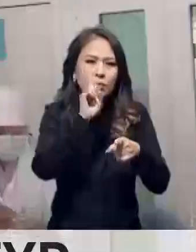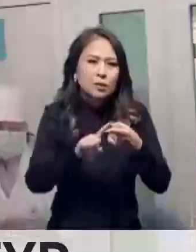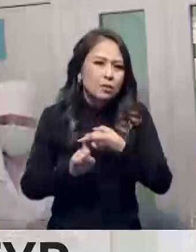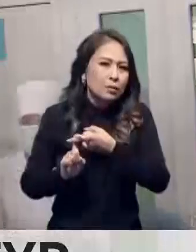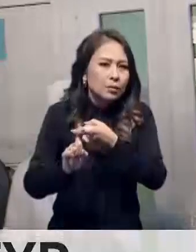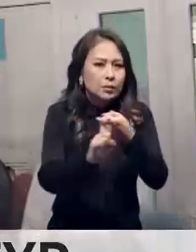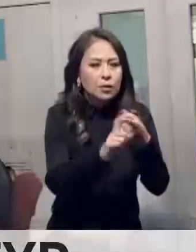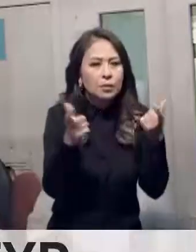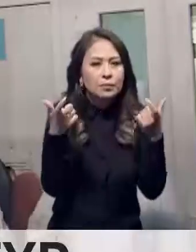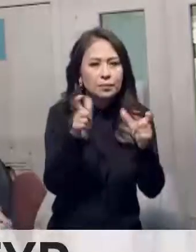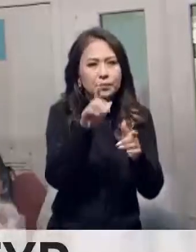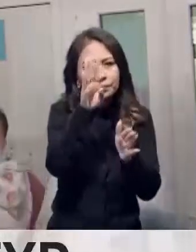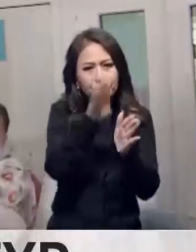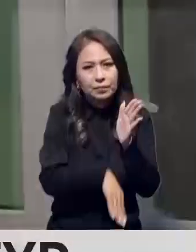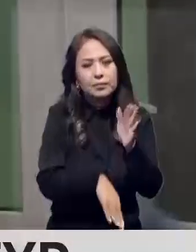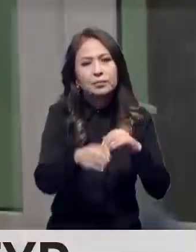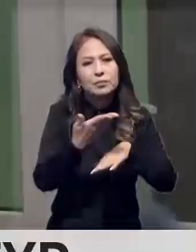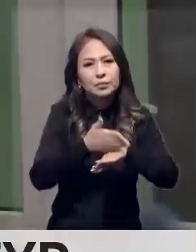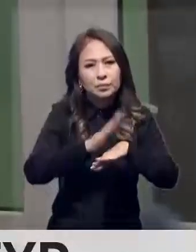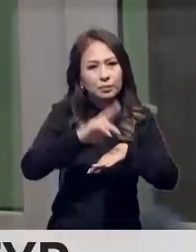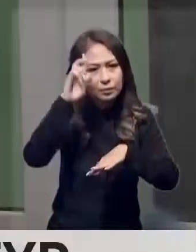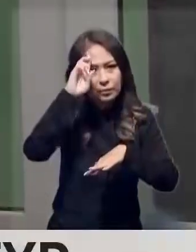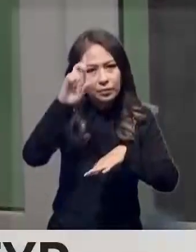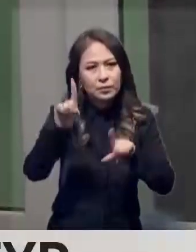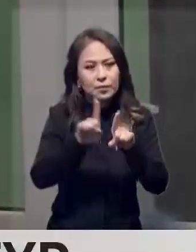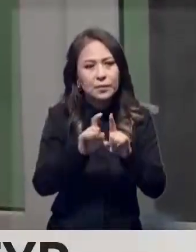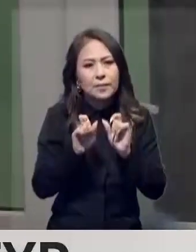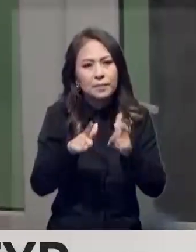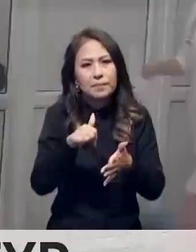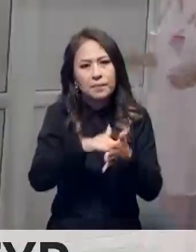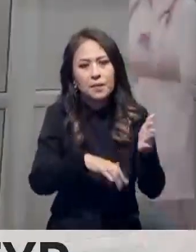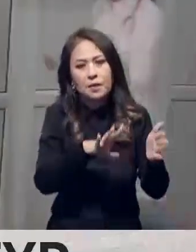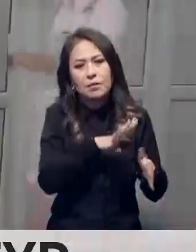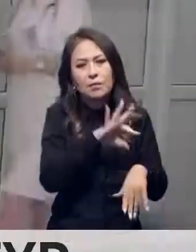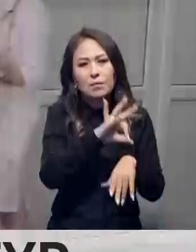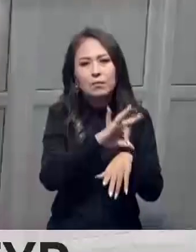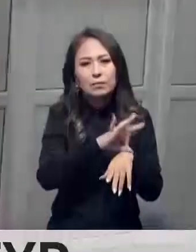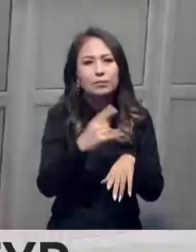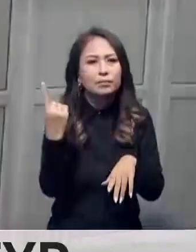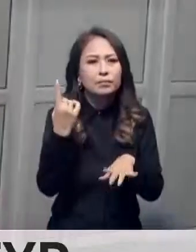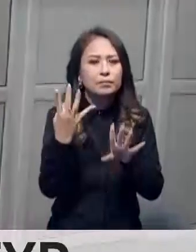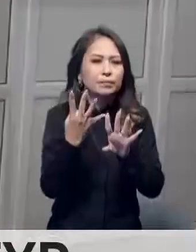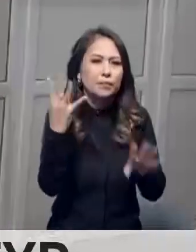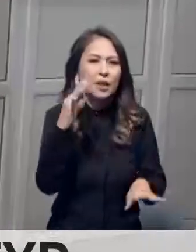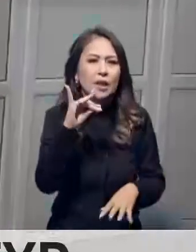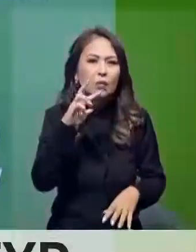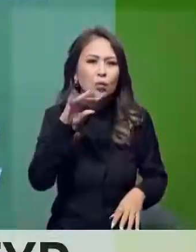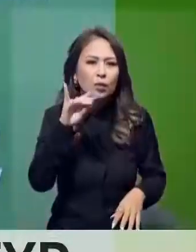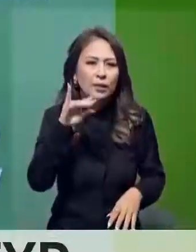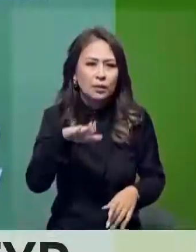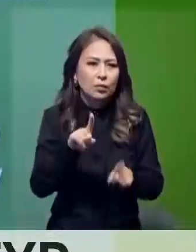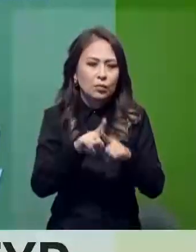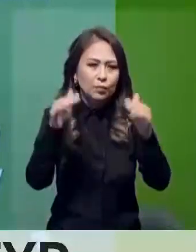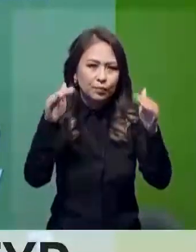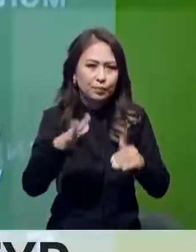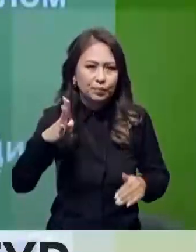аурудың бұлай өршуіне эпидемиологиялық ахуалы нашар мемлекеттерден келгендер себеп болып отыр дейді мамандар. Ауруды бірінші кезекте